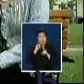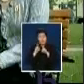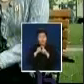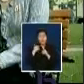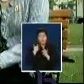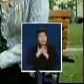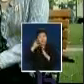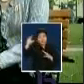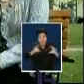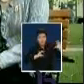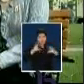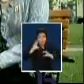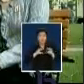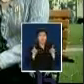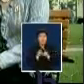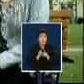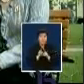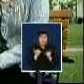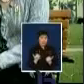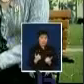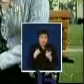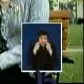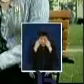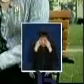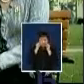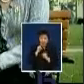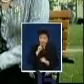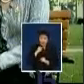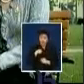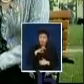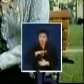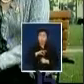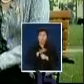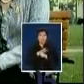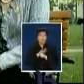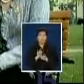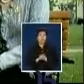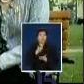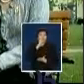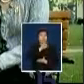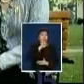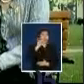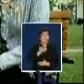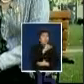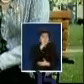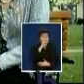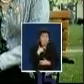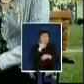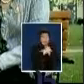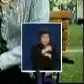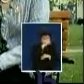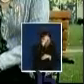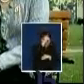คนละท่านคิดว่าถ้าจะให้พูดโดยสรุปในความพึงพอใจจากการเดินทางมาเยือน2ประเทศในครั้ง